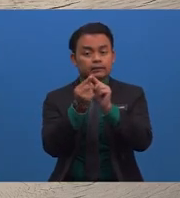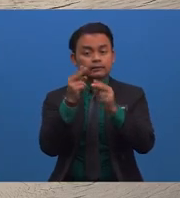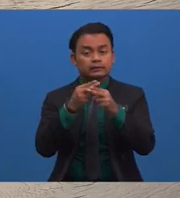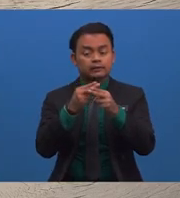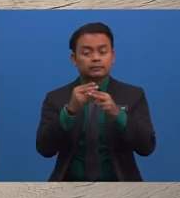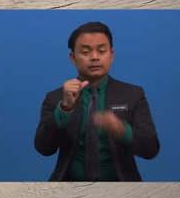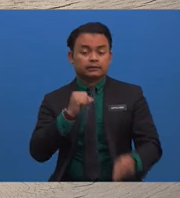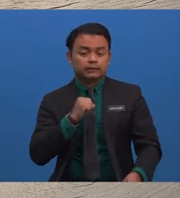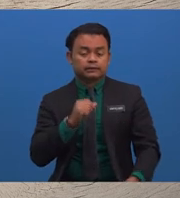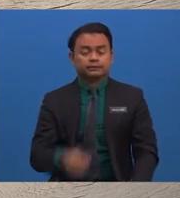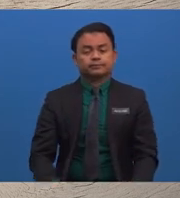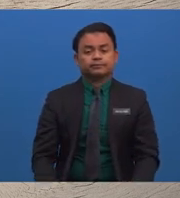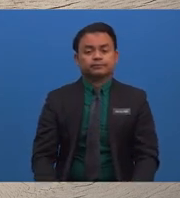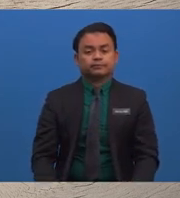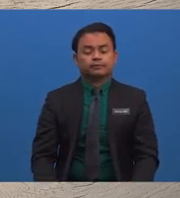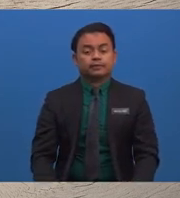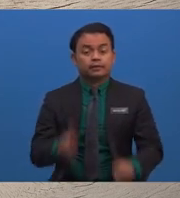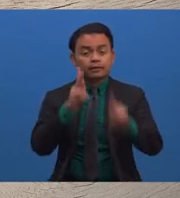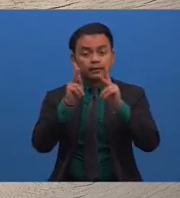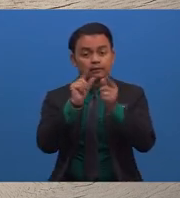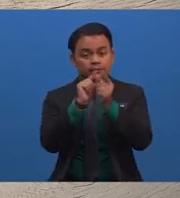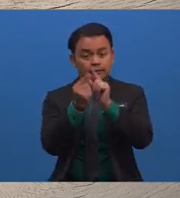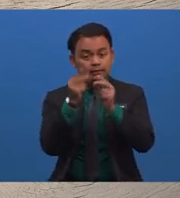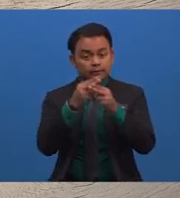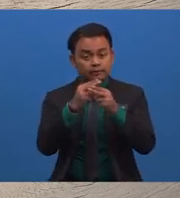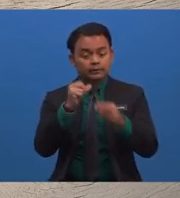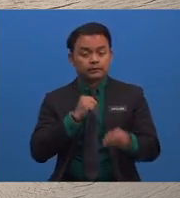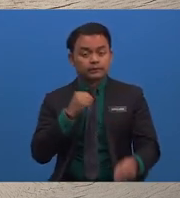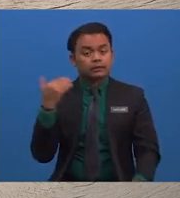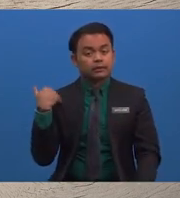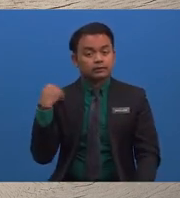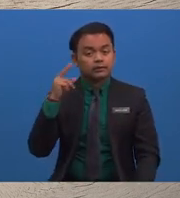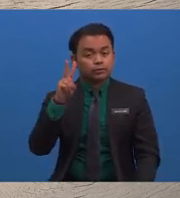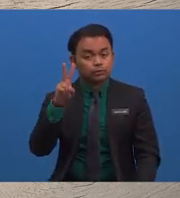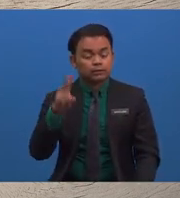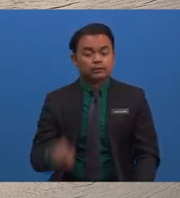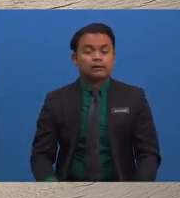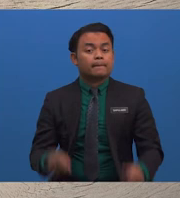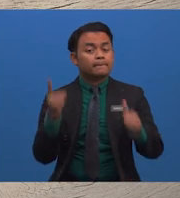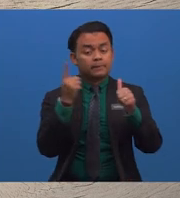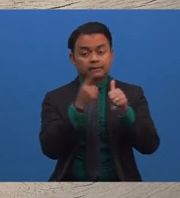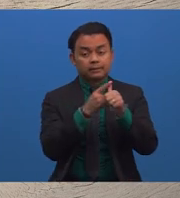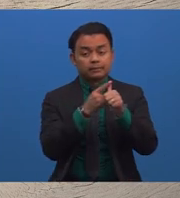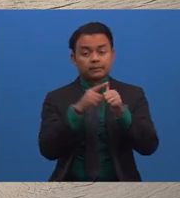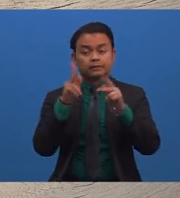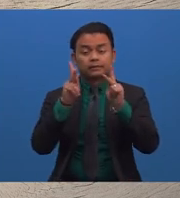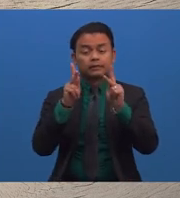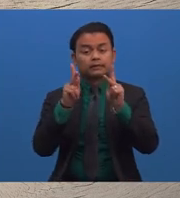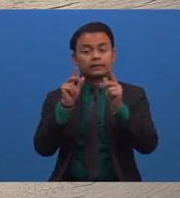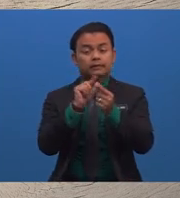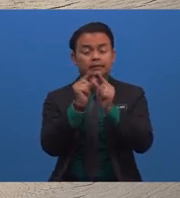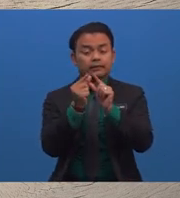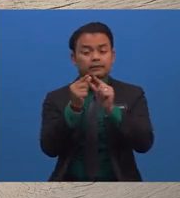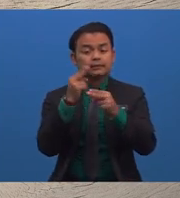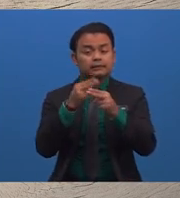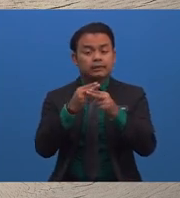Kata ganti nama diri ada dua, iaitu pertama, kata ganti nama diri